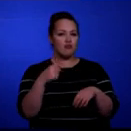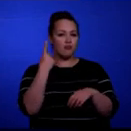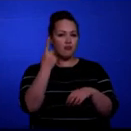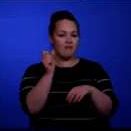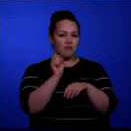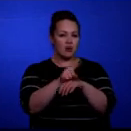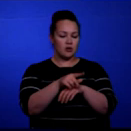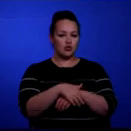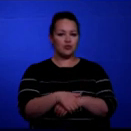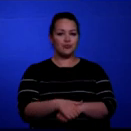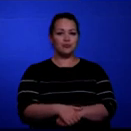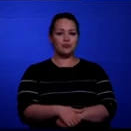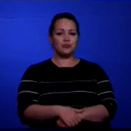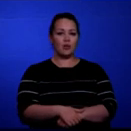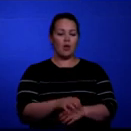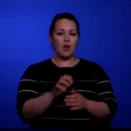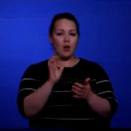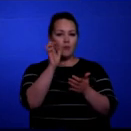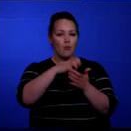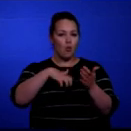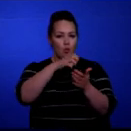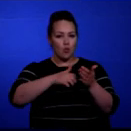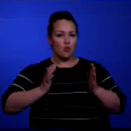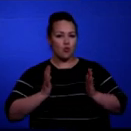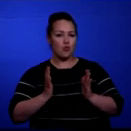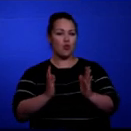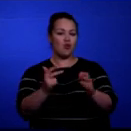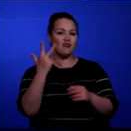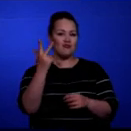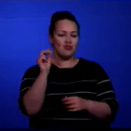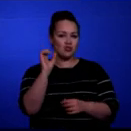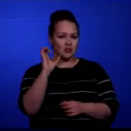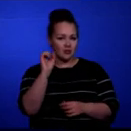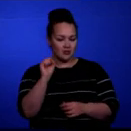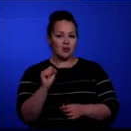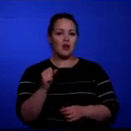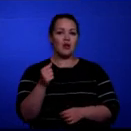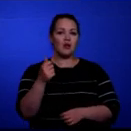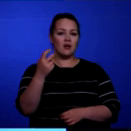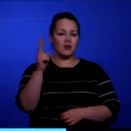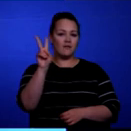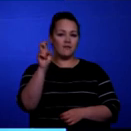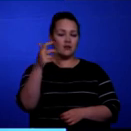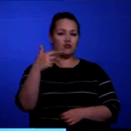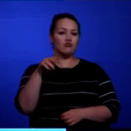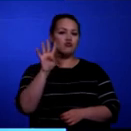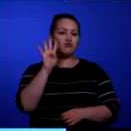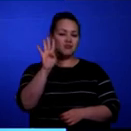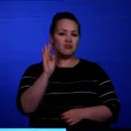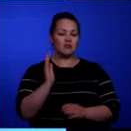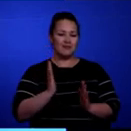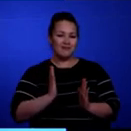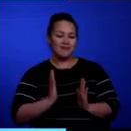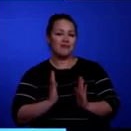задачу бульдозер за три часа выровнял 234 квадратных метра дороге какую площадь